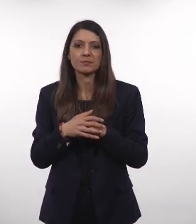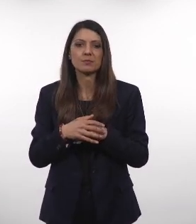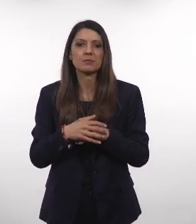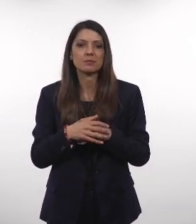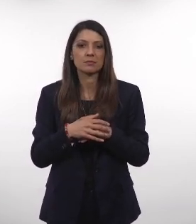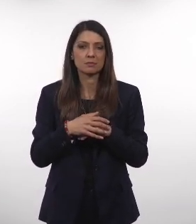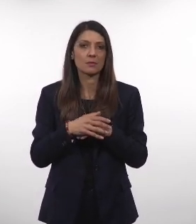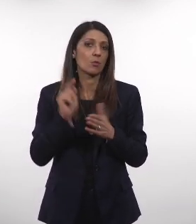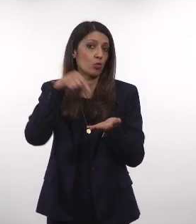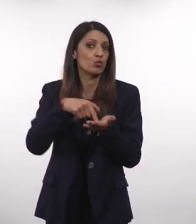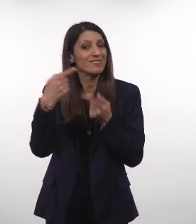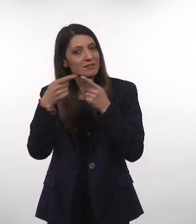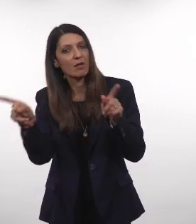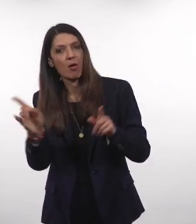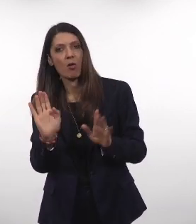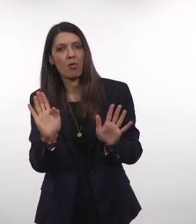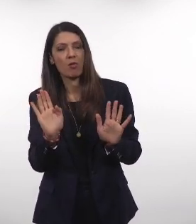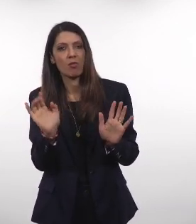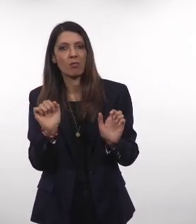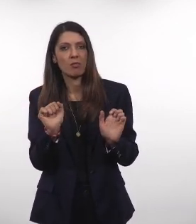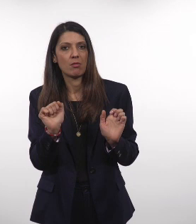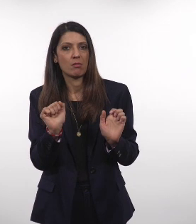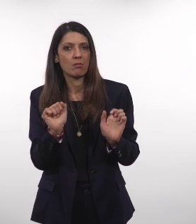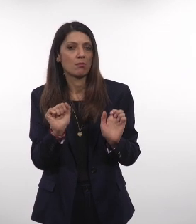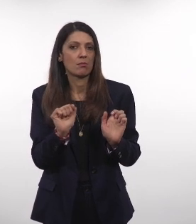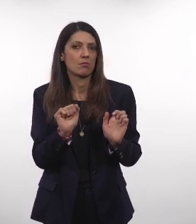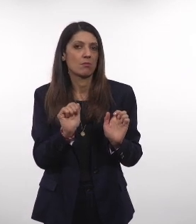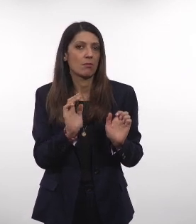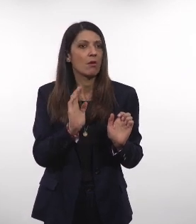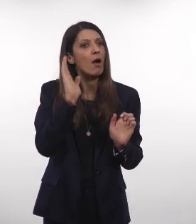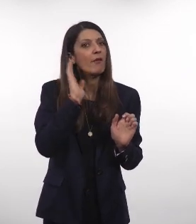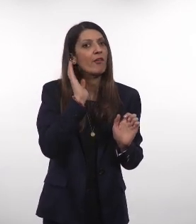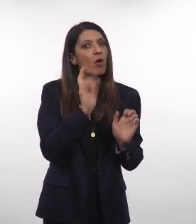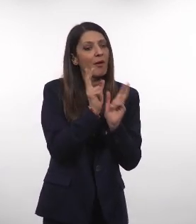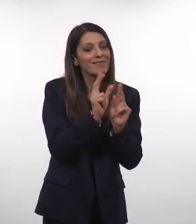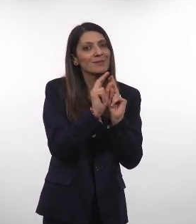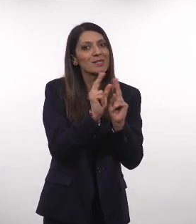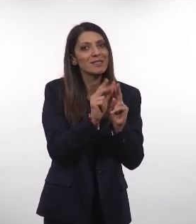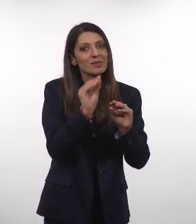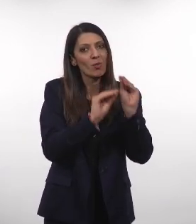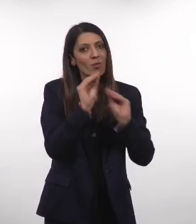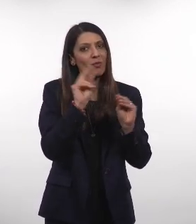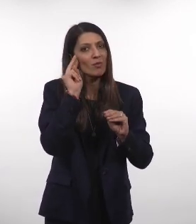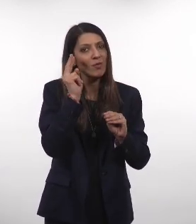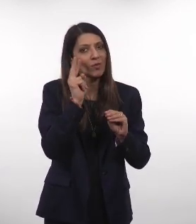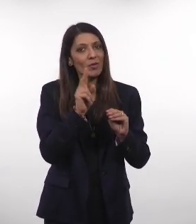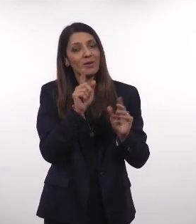coup dans un lieu différent du lieu où il avait travaillé principalement l'habituation aux soins.